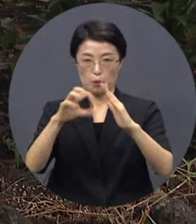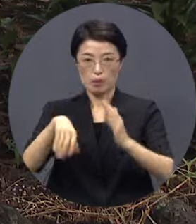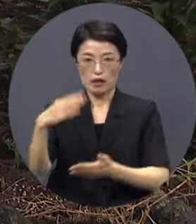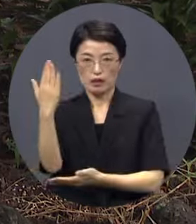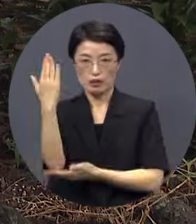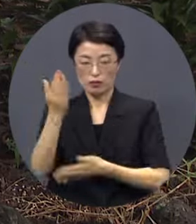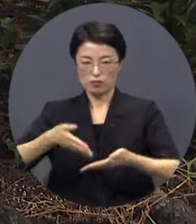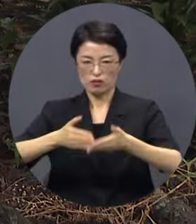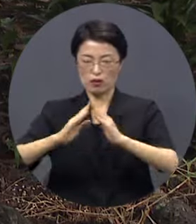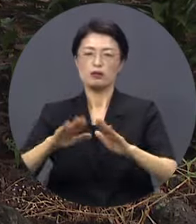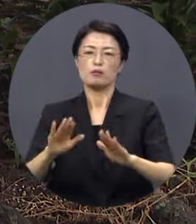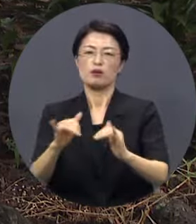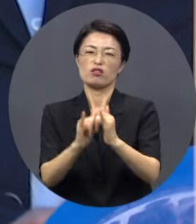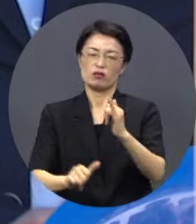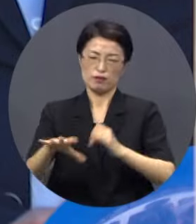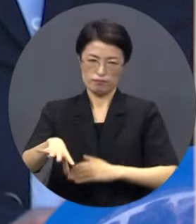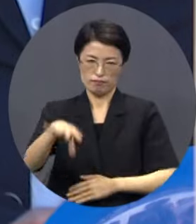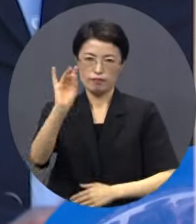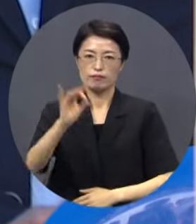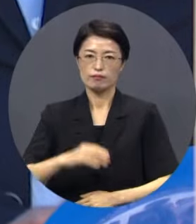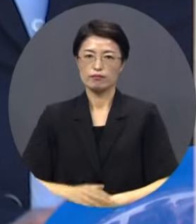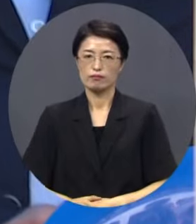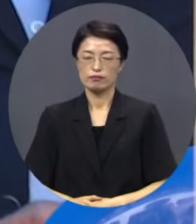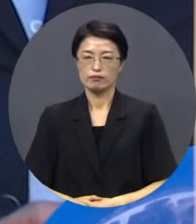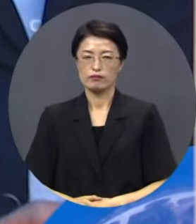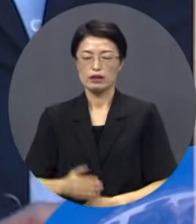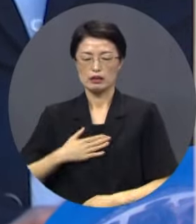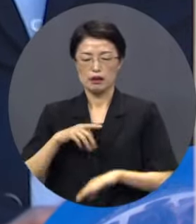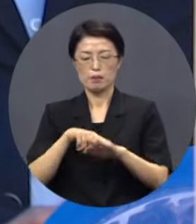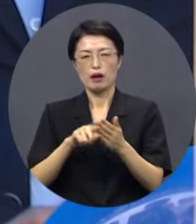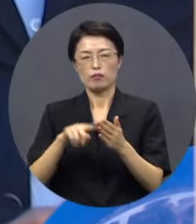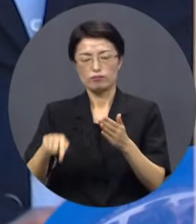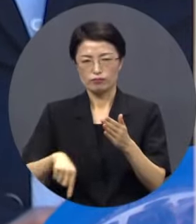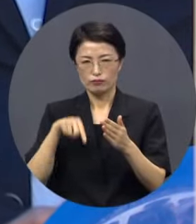것은 이번이 처음입니다. 마음 한구석엔